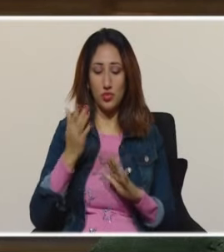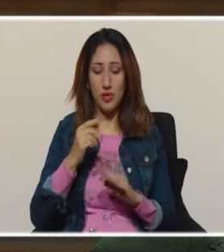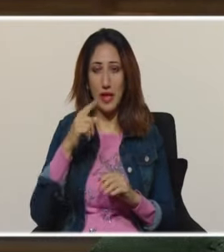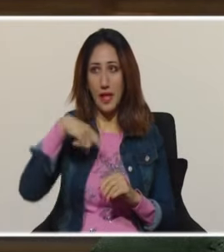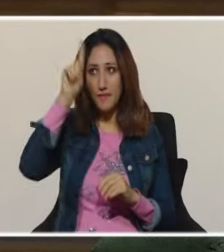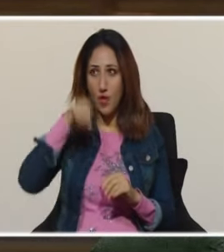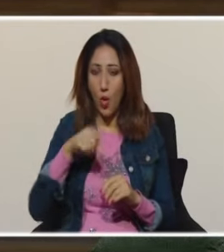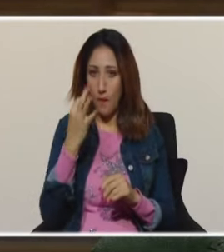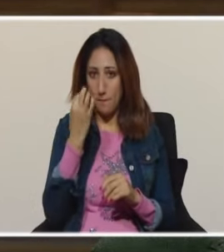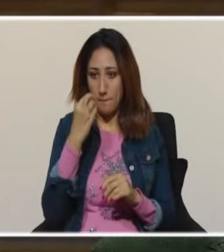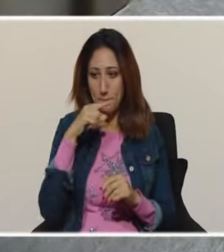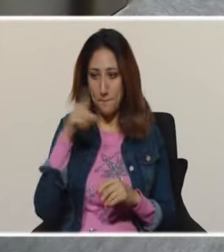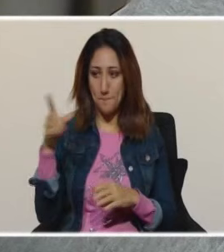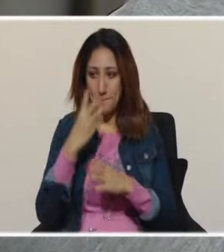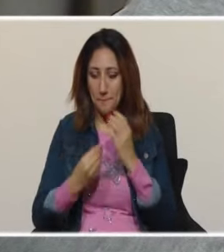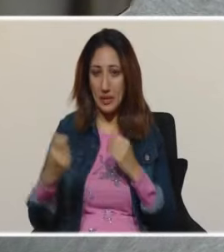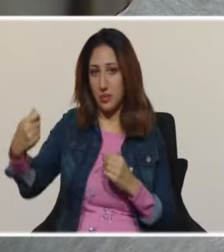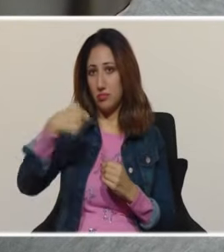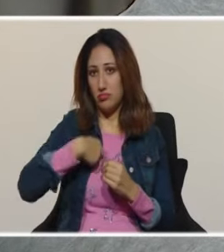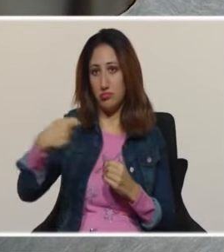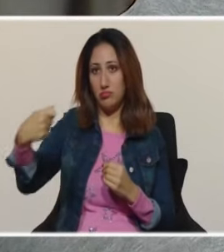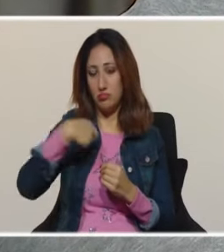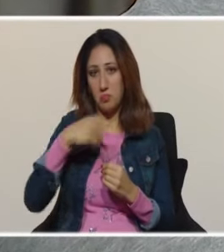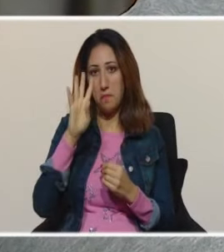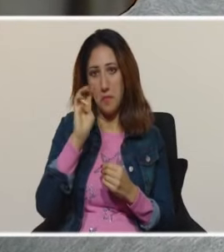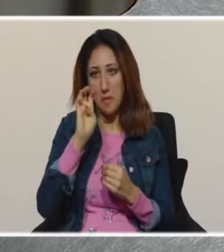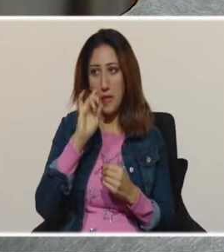30 جنيه اللي بتجيبهم كل 30 يوم؟ 30 40 اعلانه خالص 50